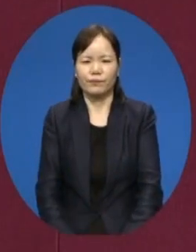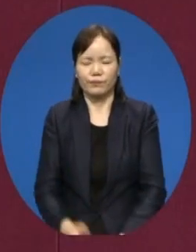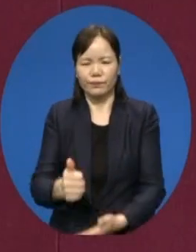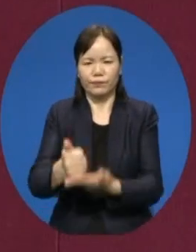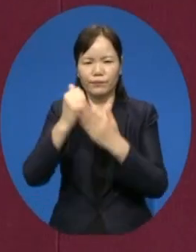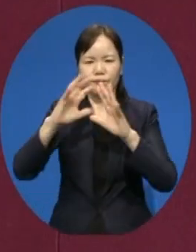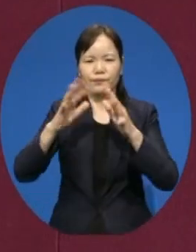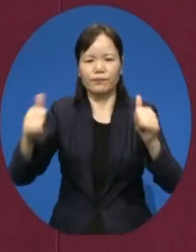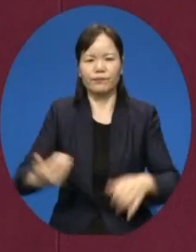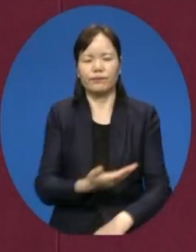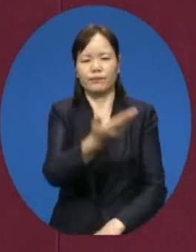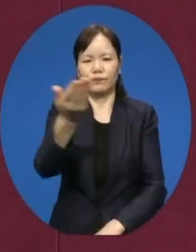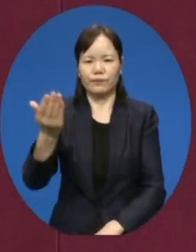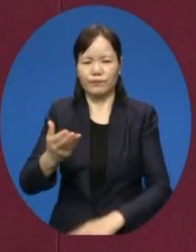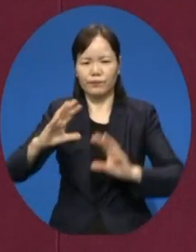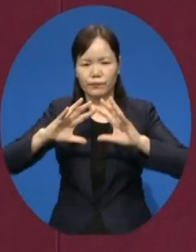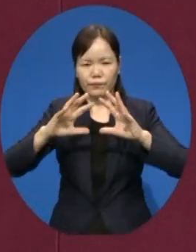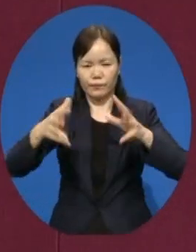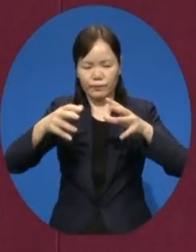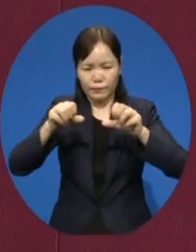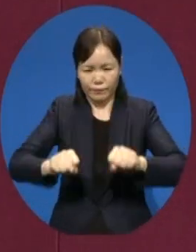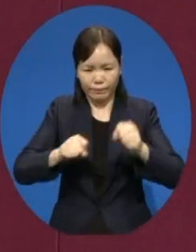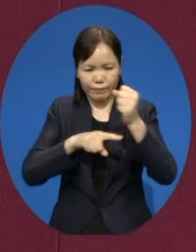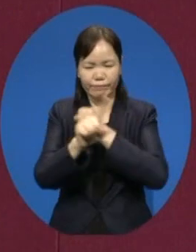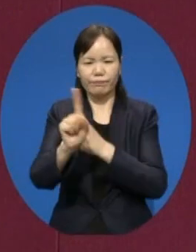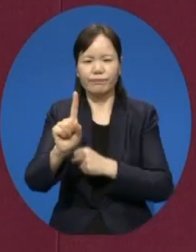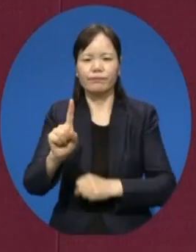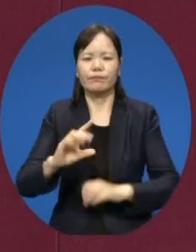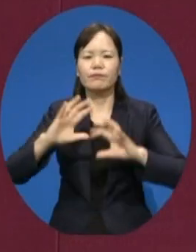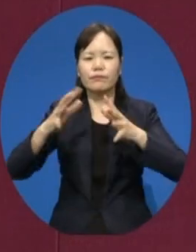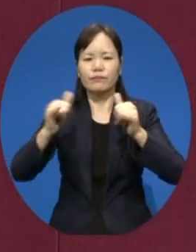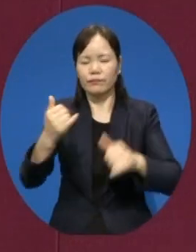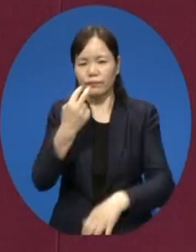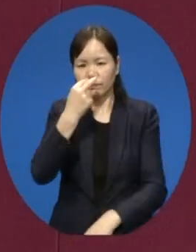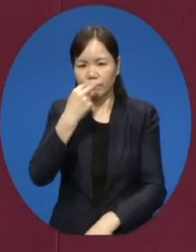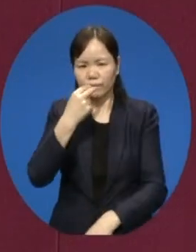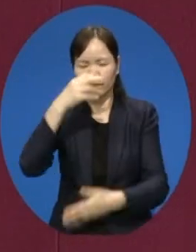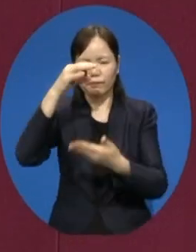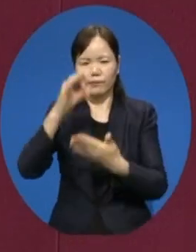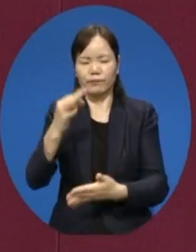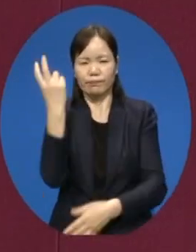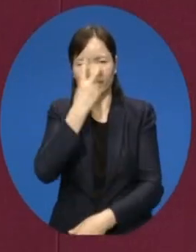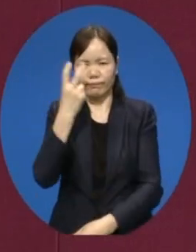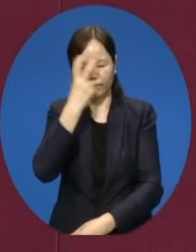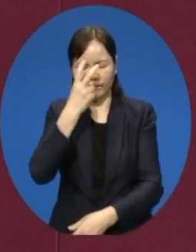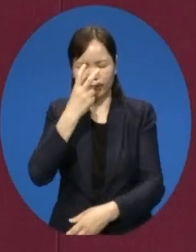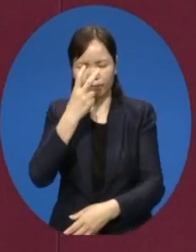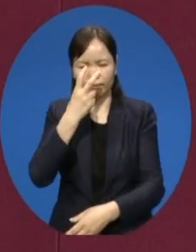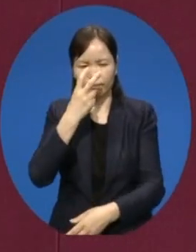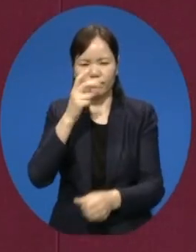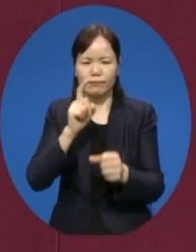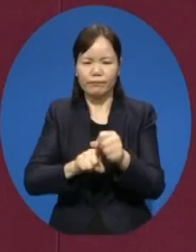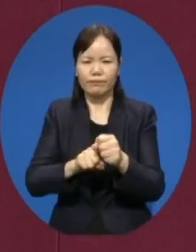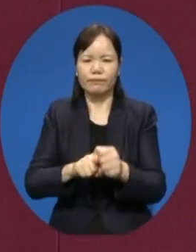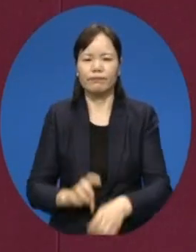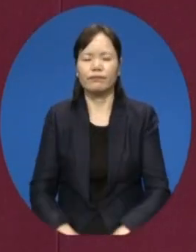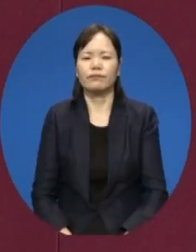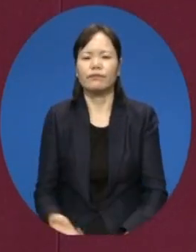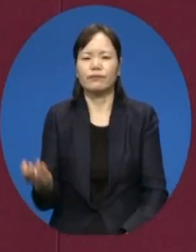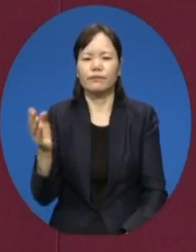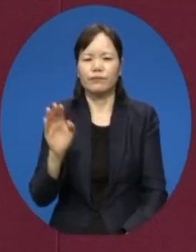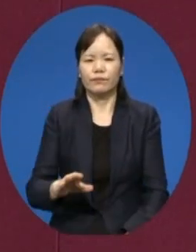존경하는 국민 여러분, 국가가 존재하는 이유는 무엇입니까? 국민의 생명과 재산을 지키는 겁니다.